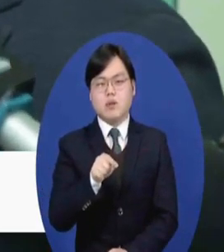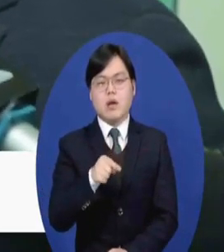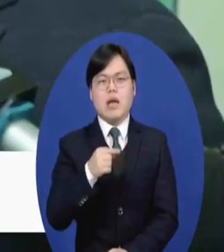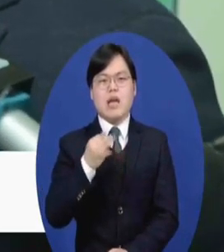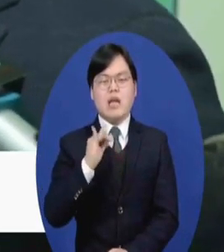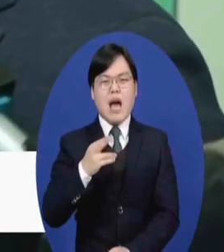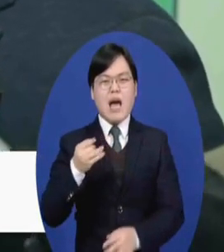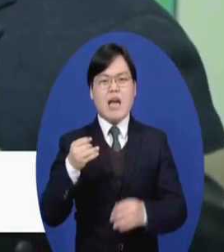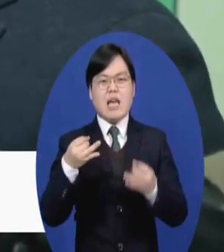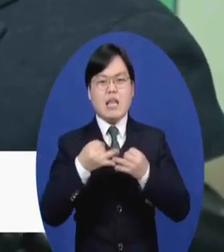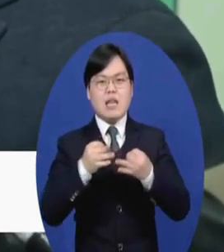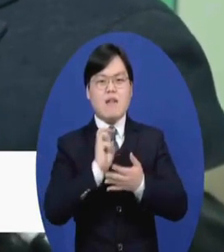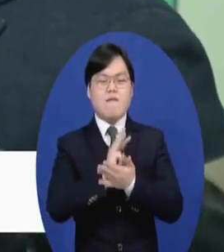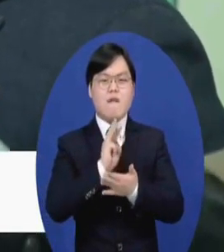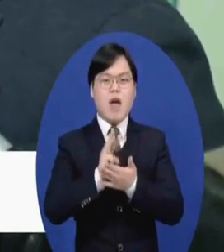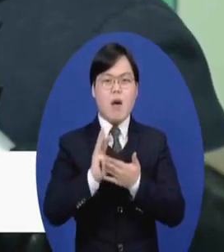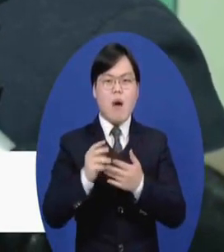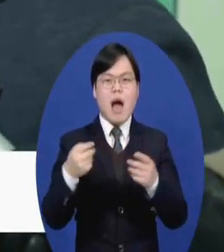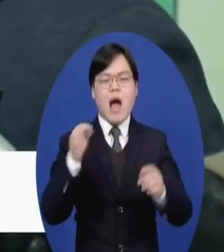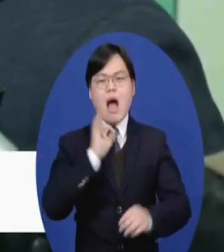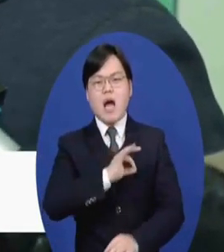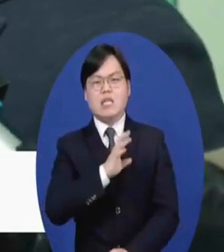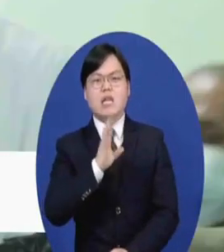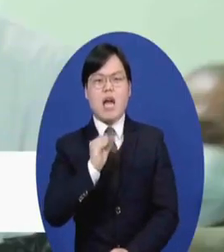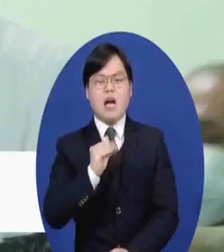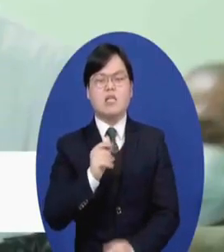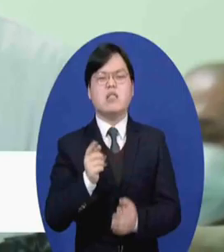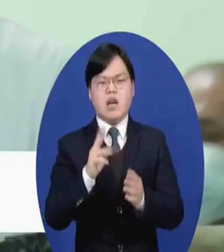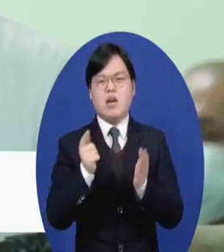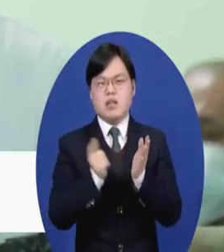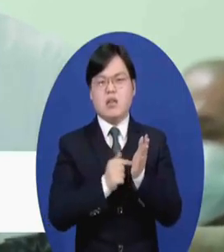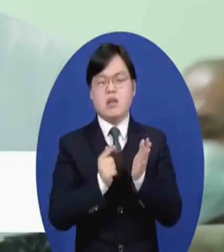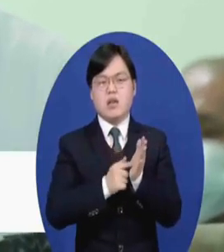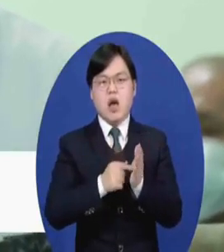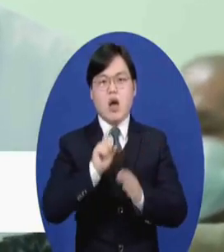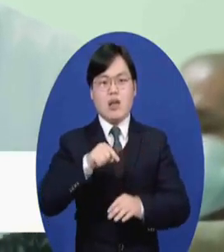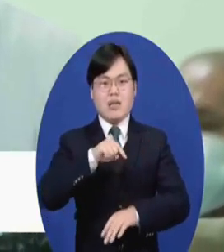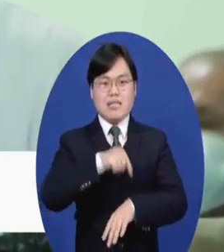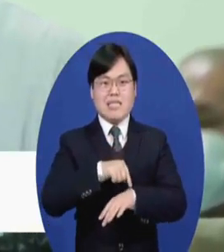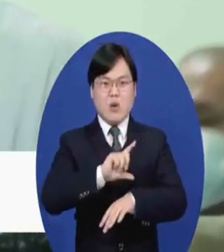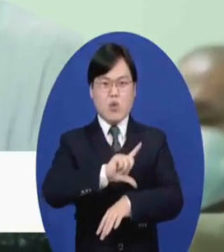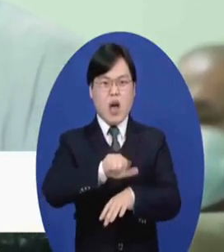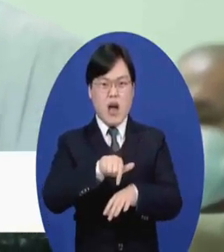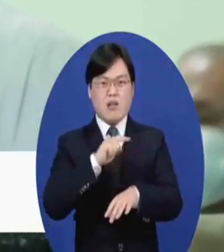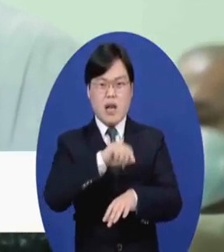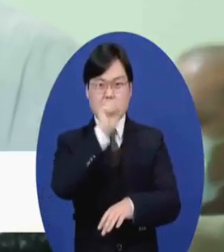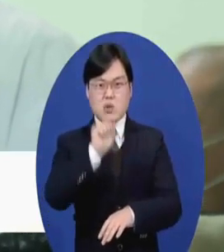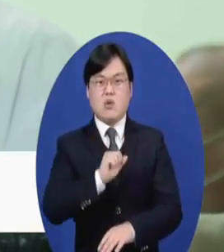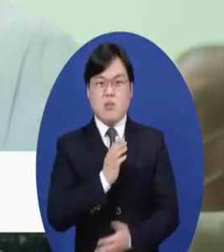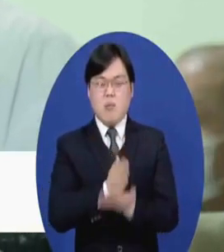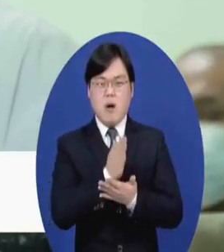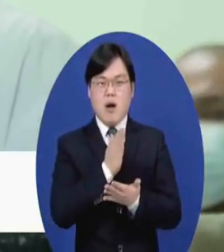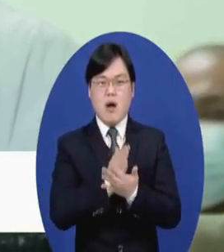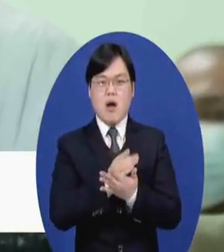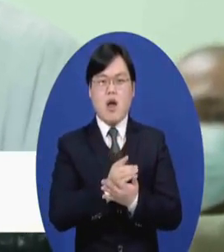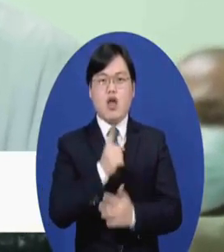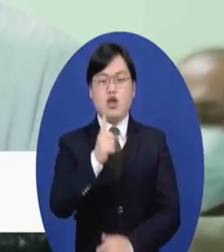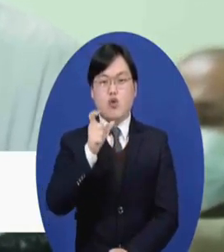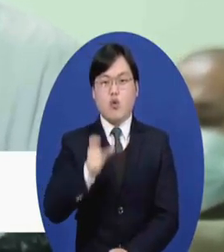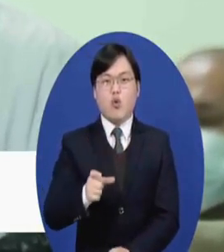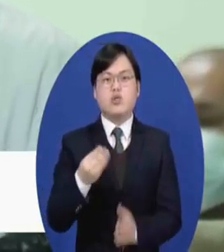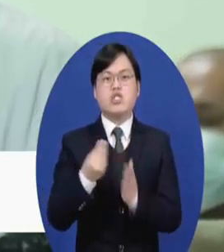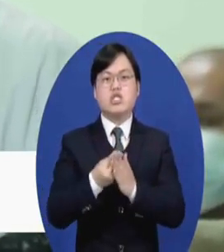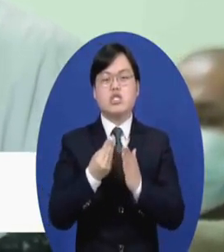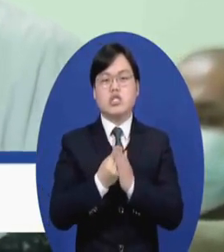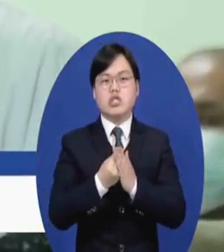тэр нэгдсэн тэр системийг ашиглах тухай асуудал шаардлагатай юм байна. Цаг хугацааны асуудал бас яригдлаа. Тэгэхээр цаг хугацаатай нэг хүнээр бол